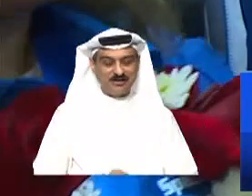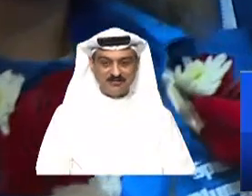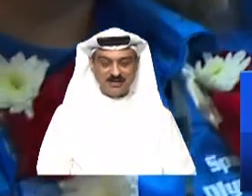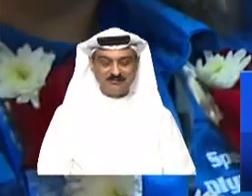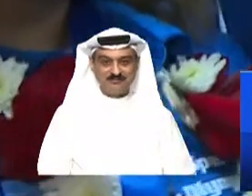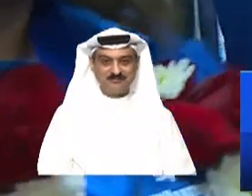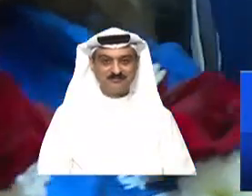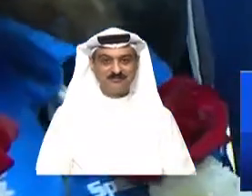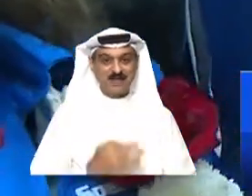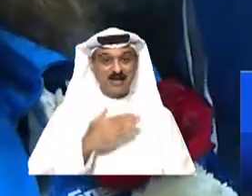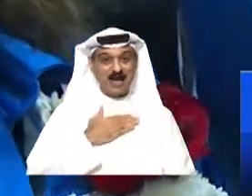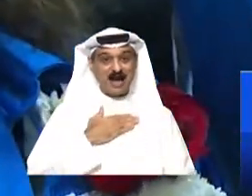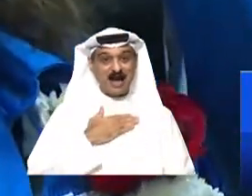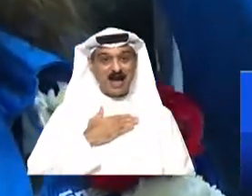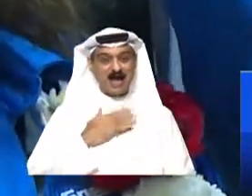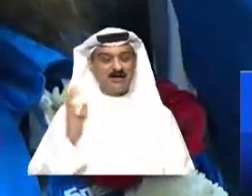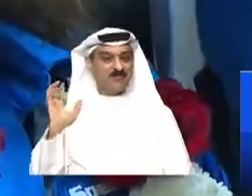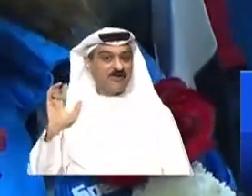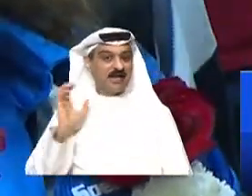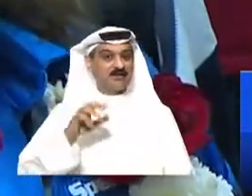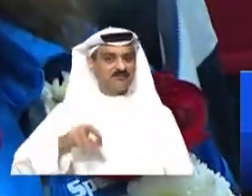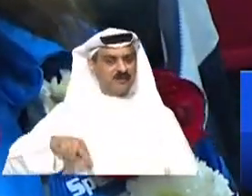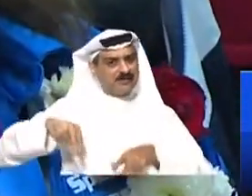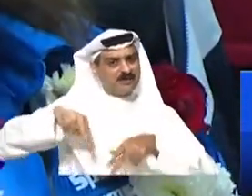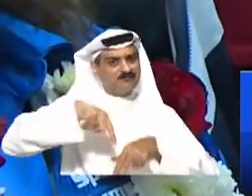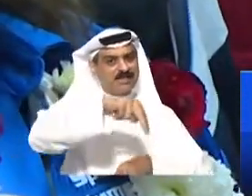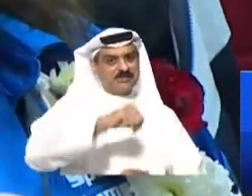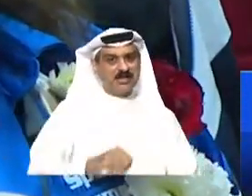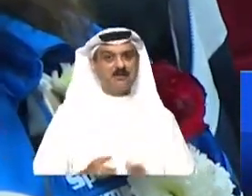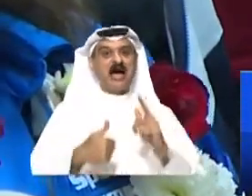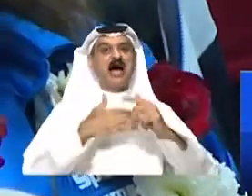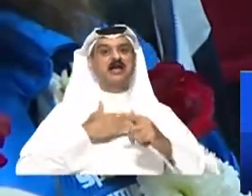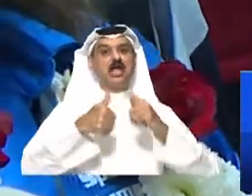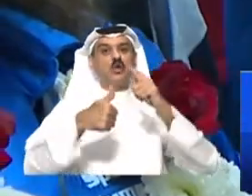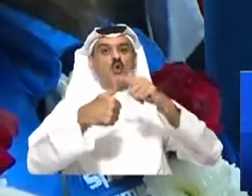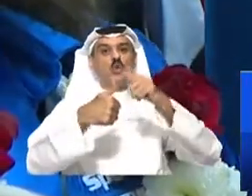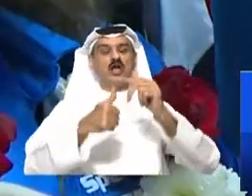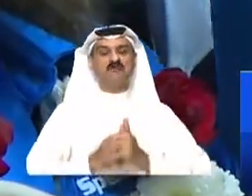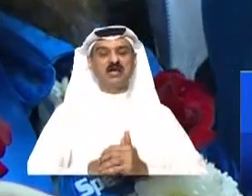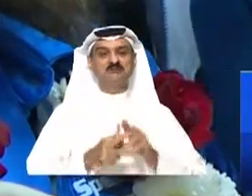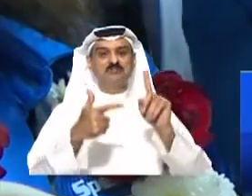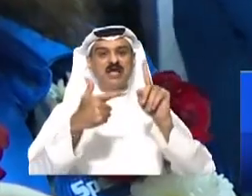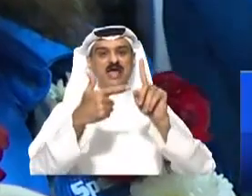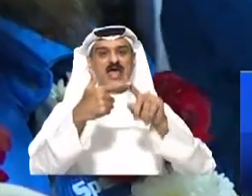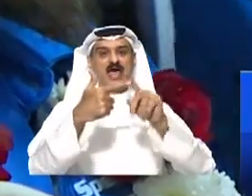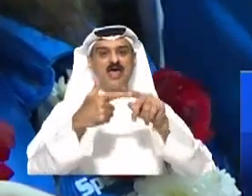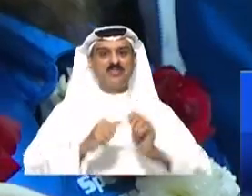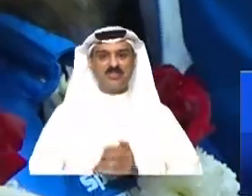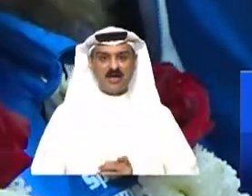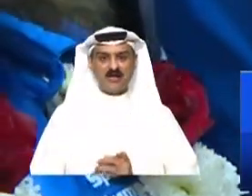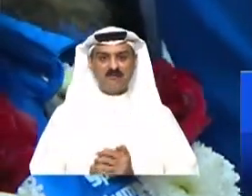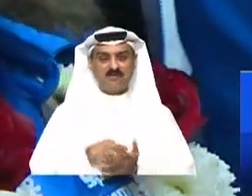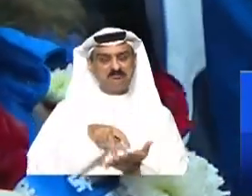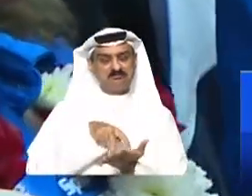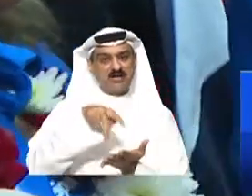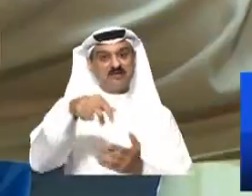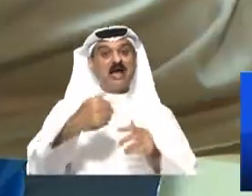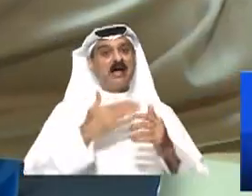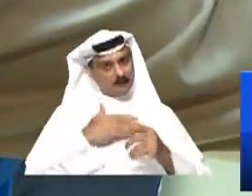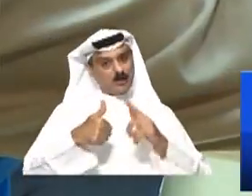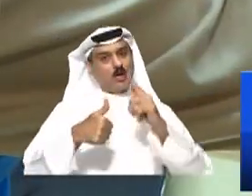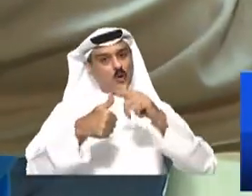لعبة لعب قوة جري مركز الأول جبت، واللعبة الثانية رف الطويل هم مركز الأول.